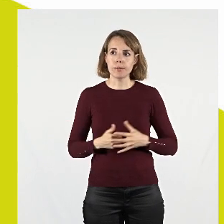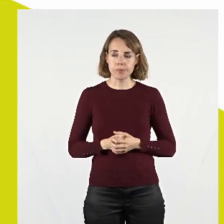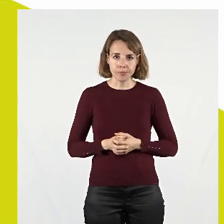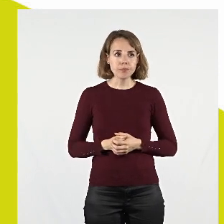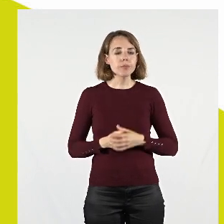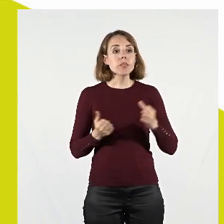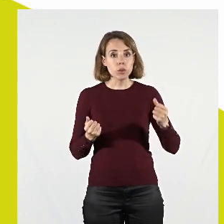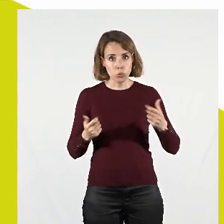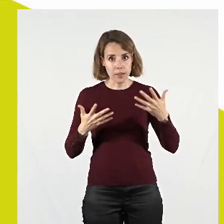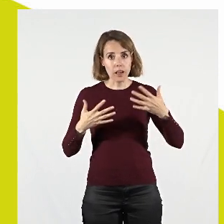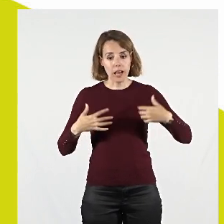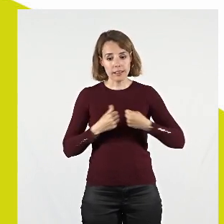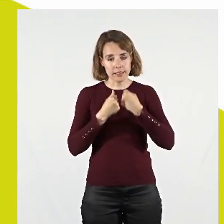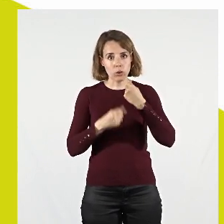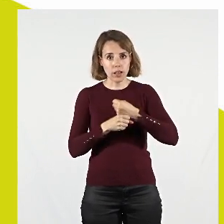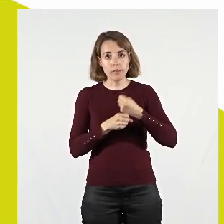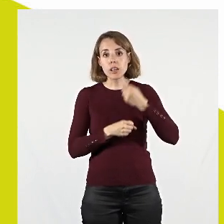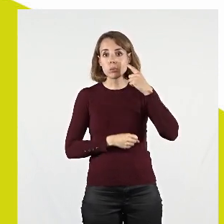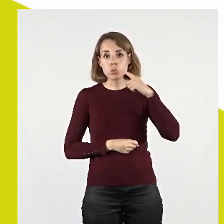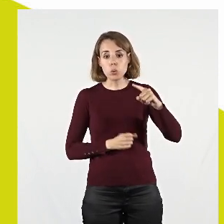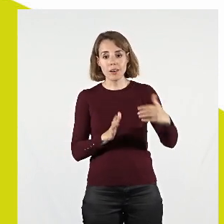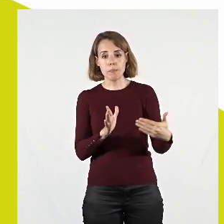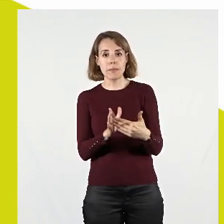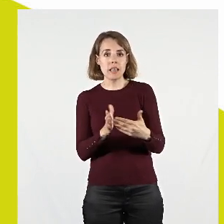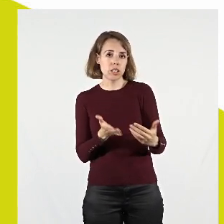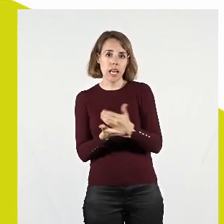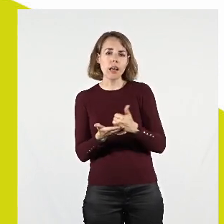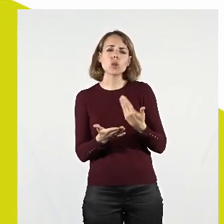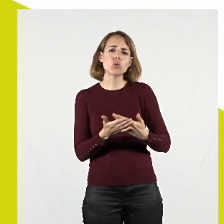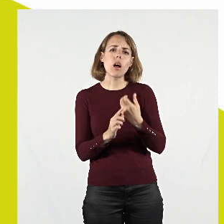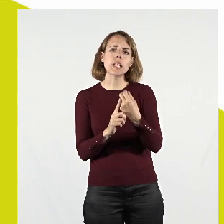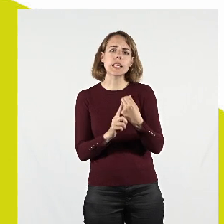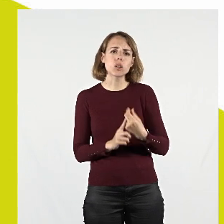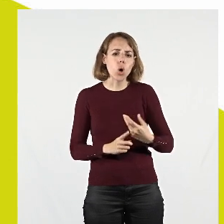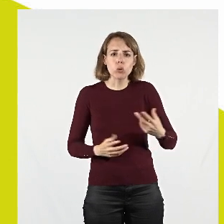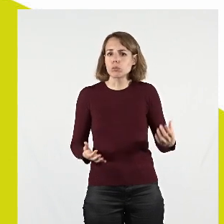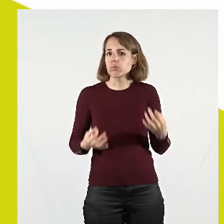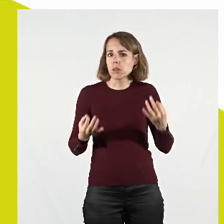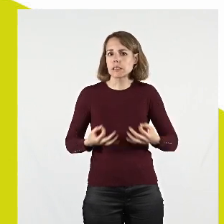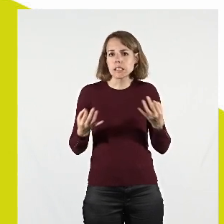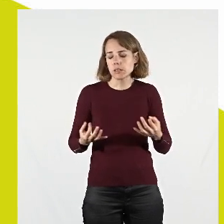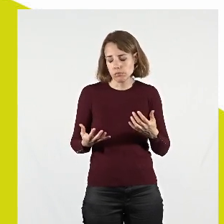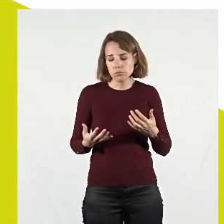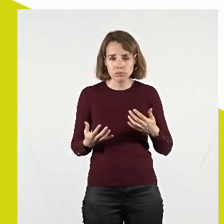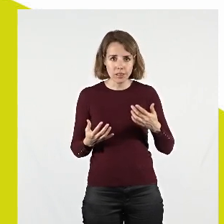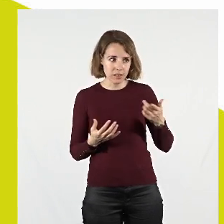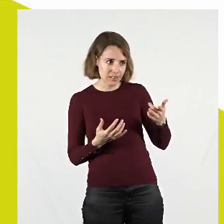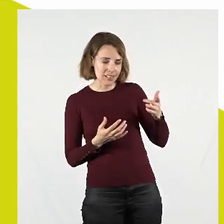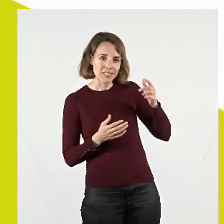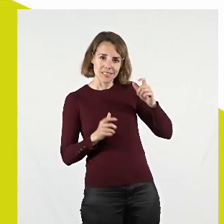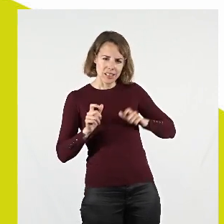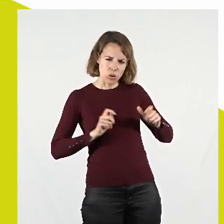travail pour 1000 salariés, qui est un indicateur tout à fait classique sous le contrôle de mon collègue du secteur